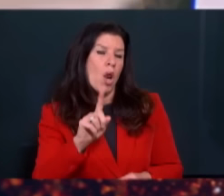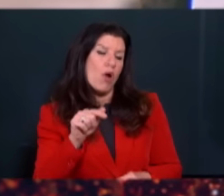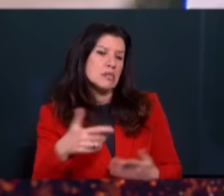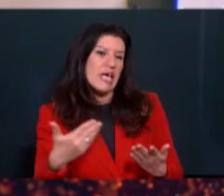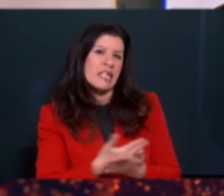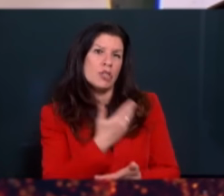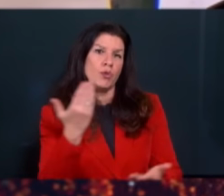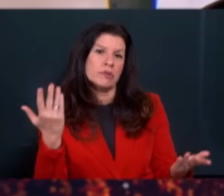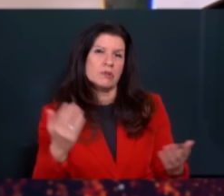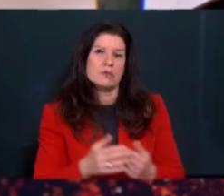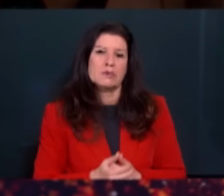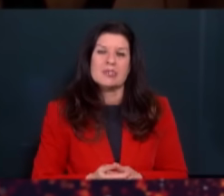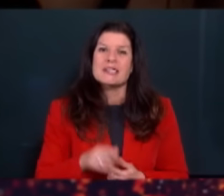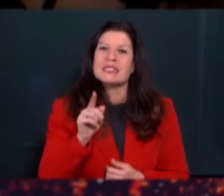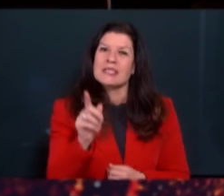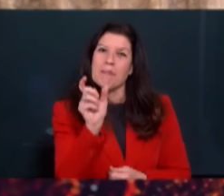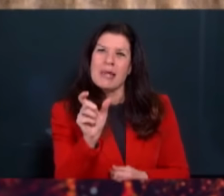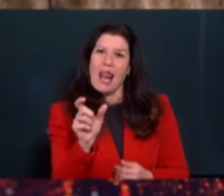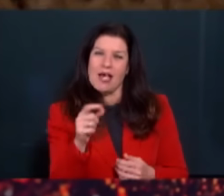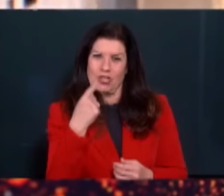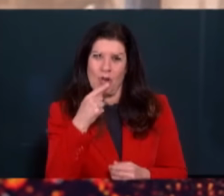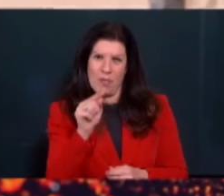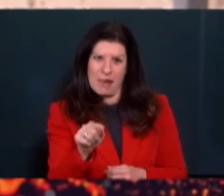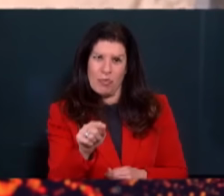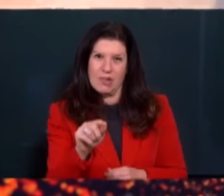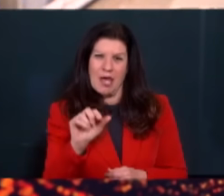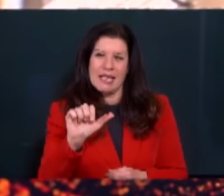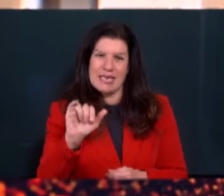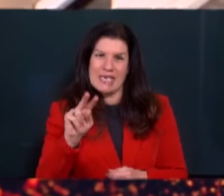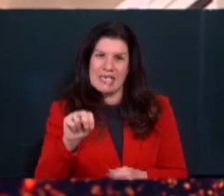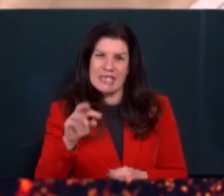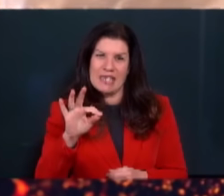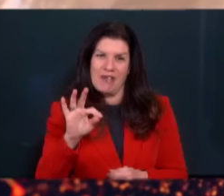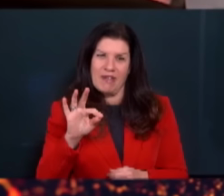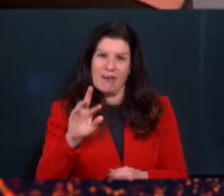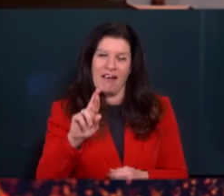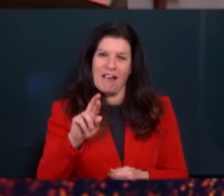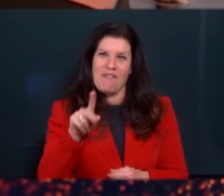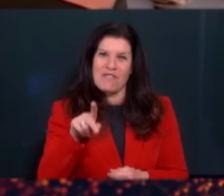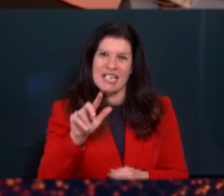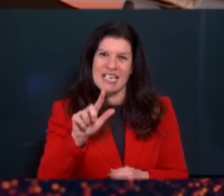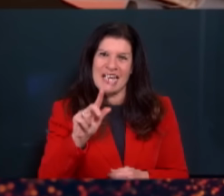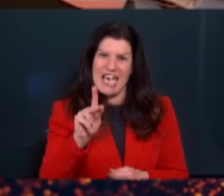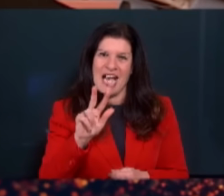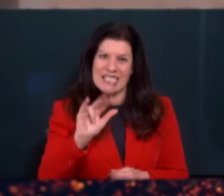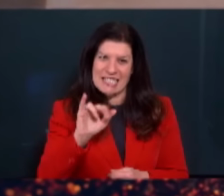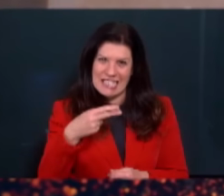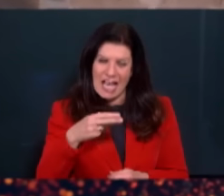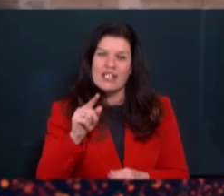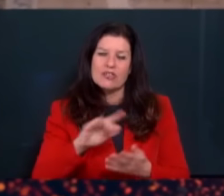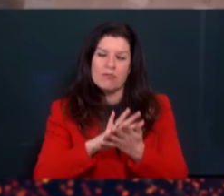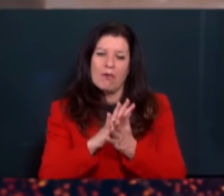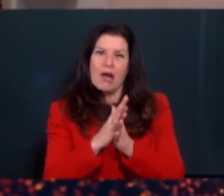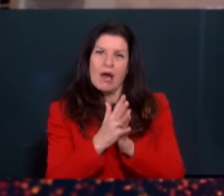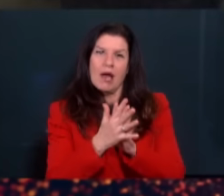עירונית. ג'נטריפיקציה היא מילה שנזרקת כאן לא מעט. תהליך עירוני של מעבר אוכלוסייה בורגנית לאזורים